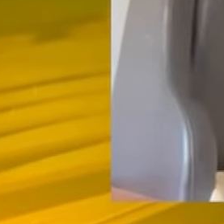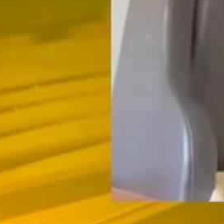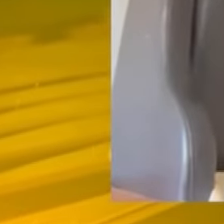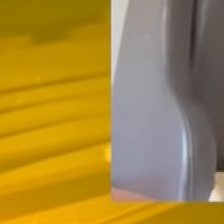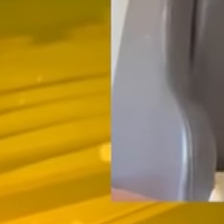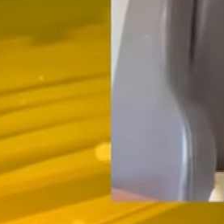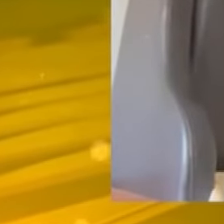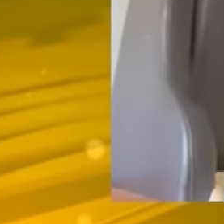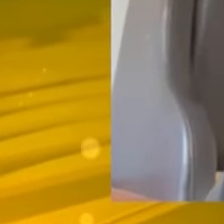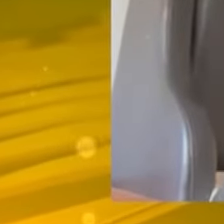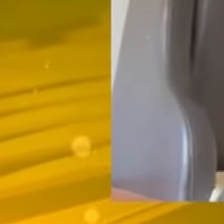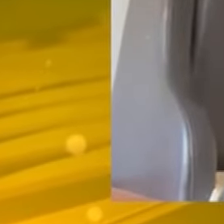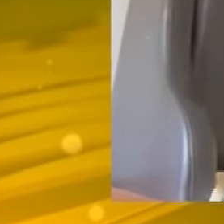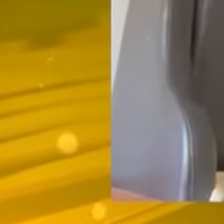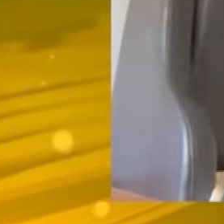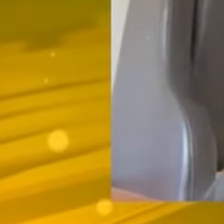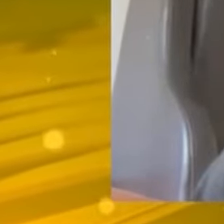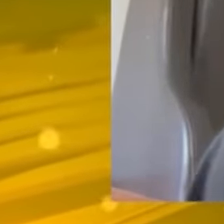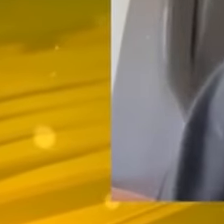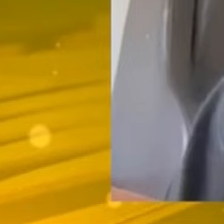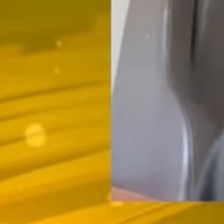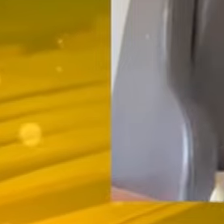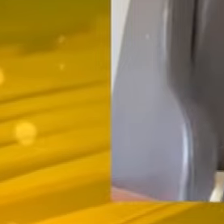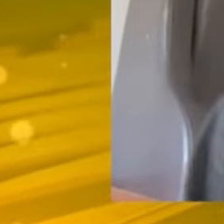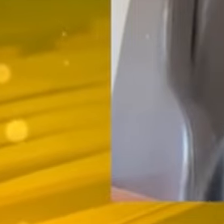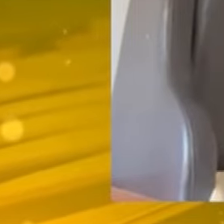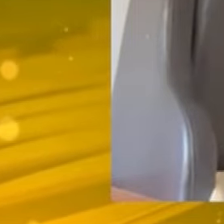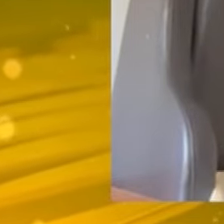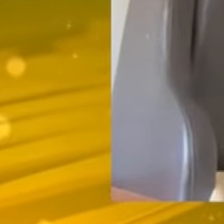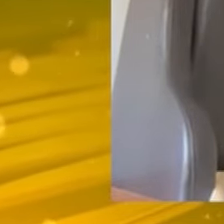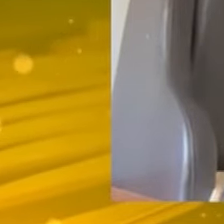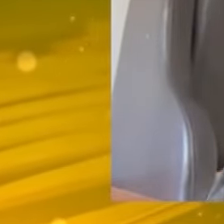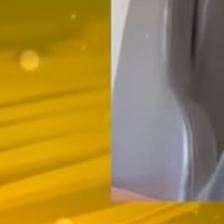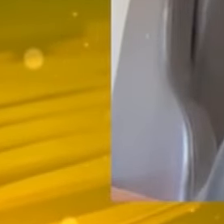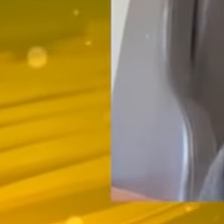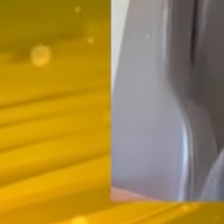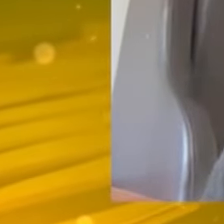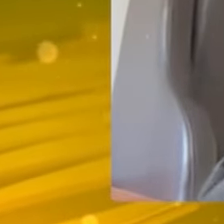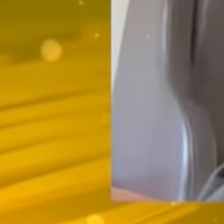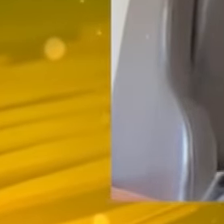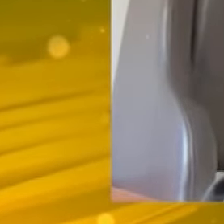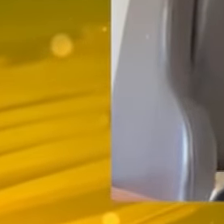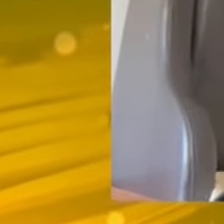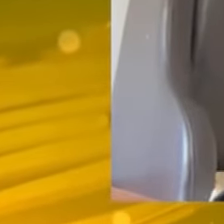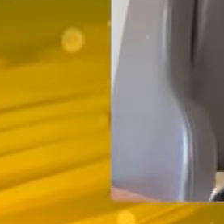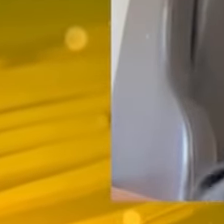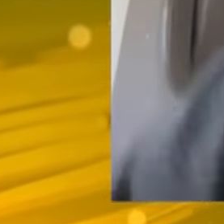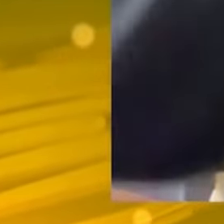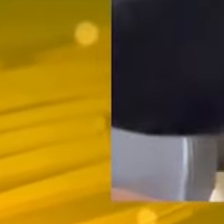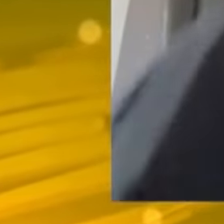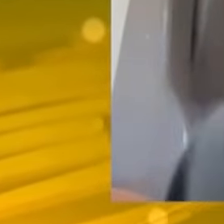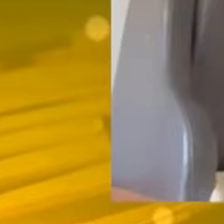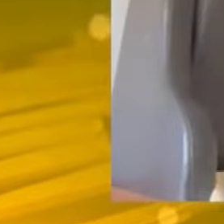مستدلين بأدلة كثيرة ونحن نتناقش فيها، لكن مما يحتجون به علينا